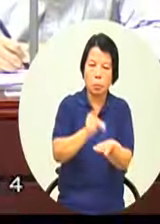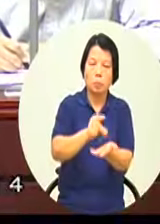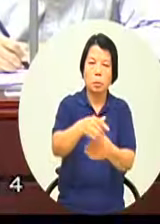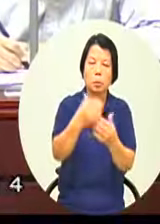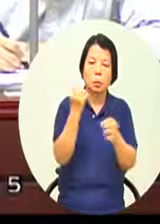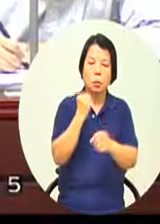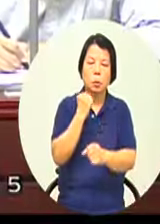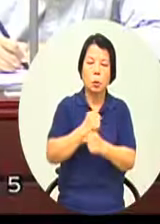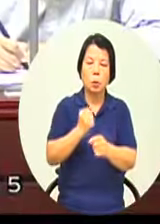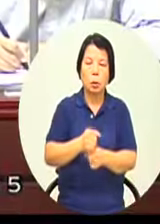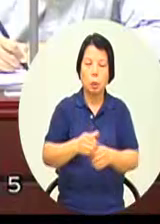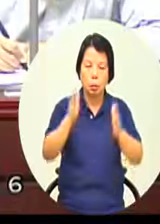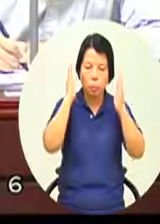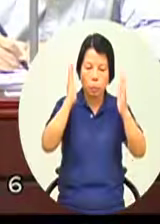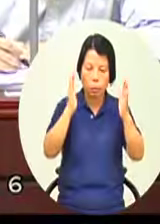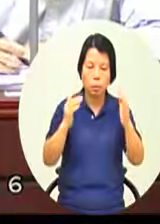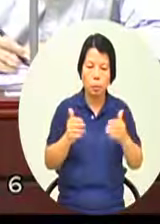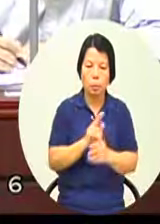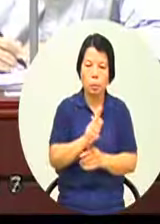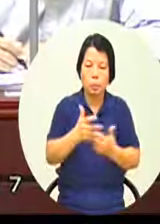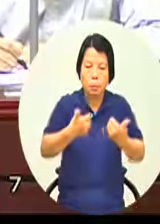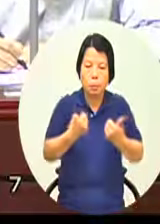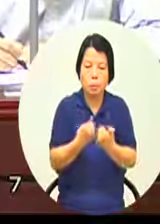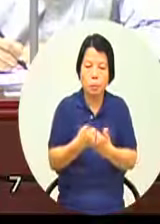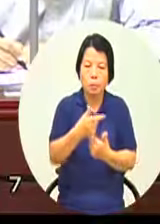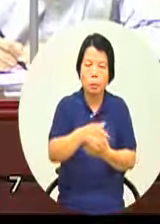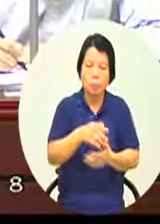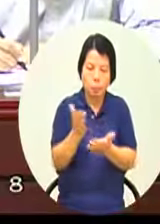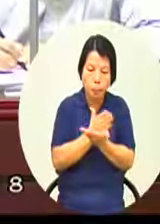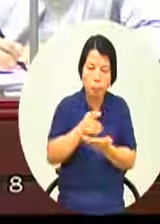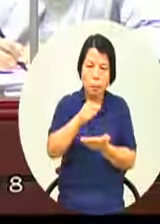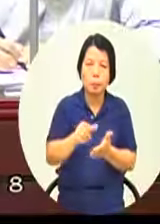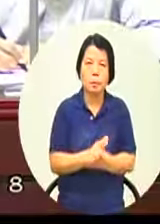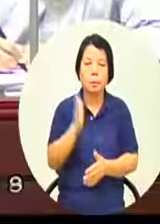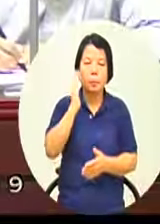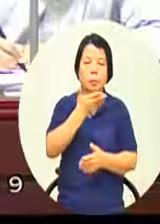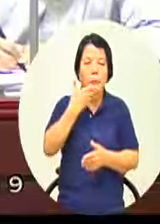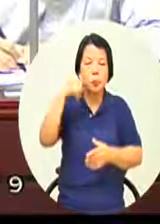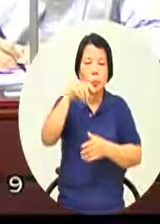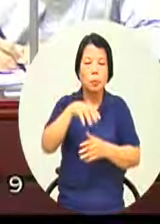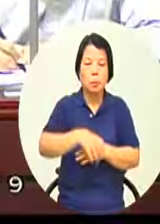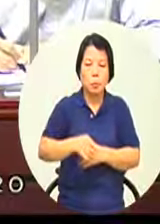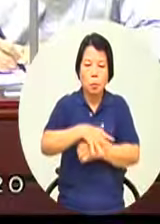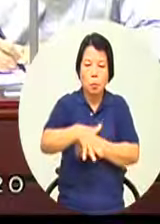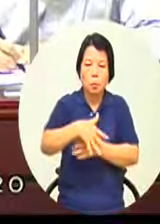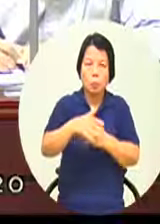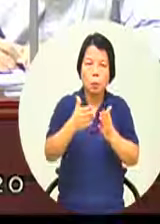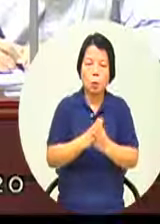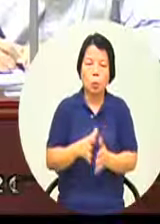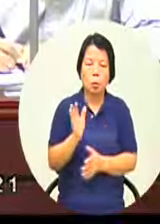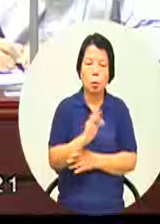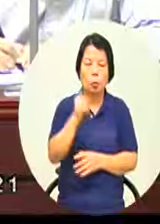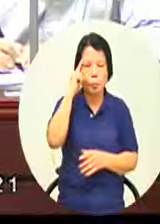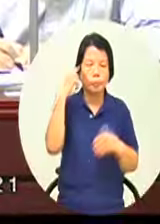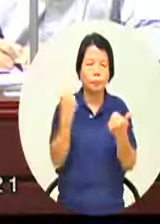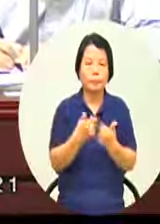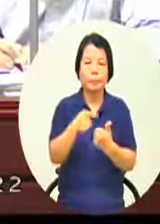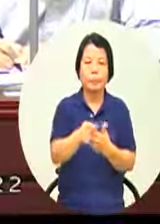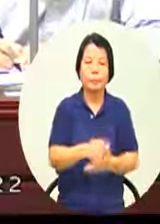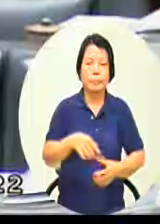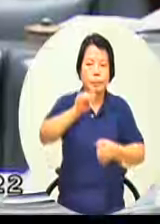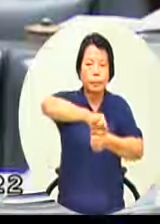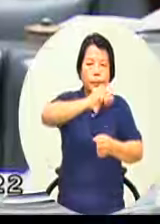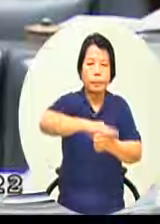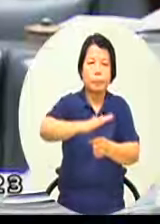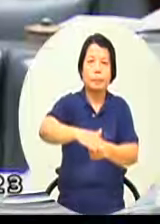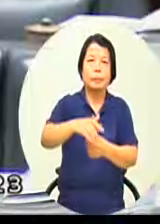个正式的会议来去审议。那所以我现在以水利主管机关的立场，我们还是不同意加盖，原则上是这